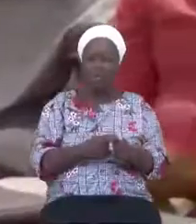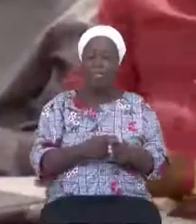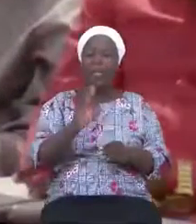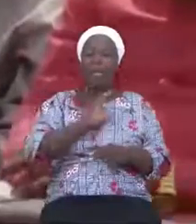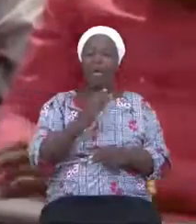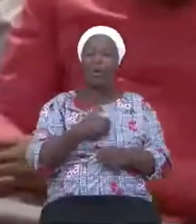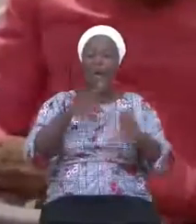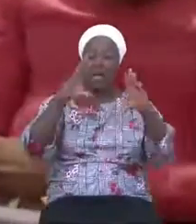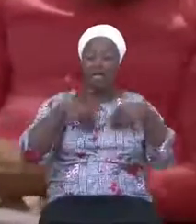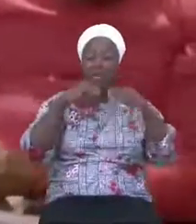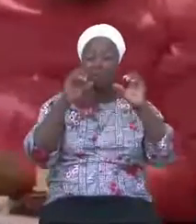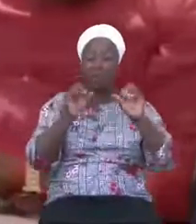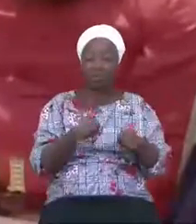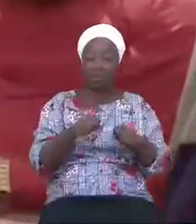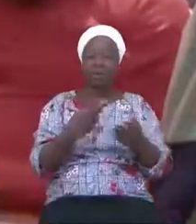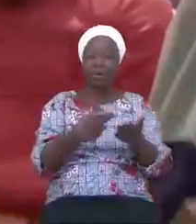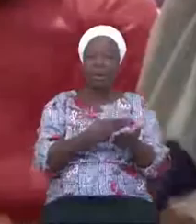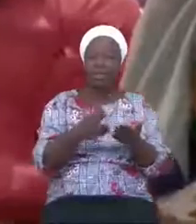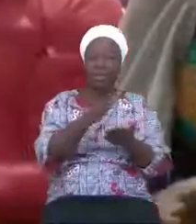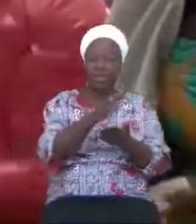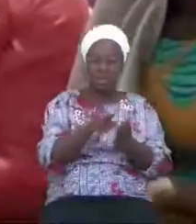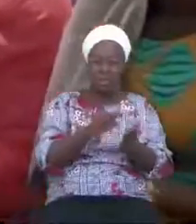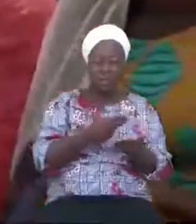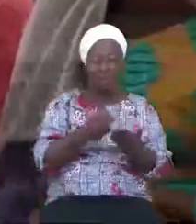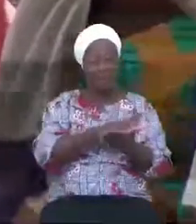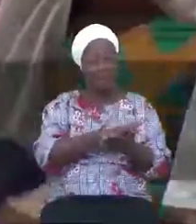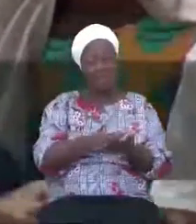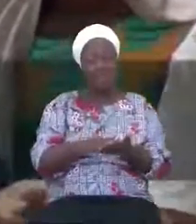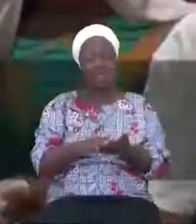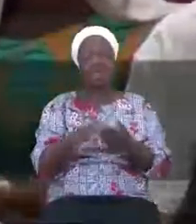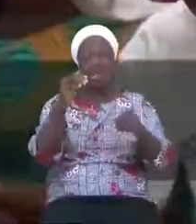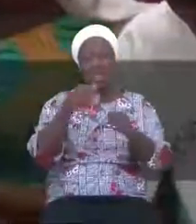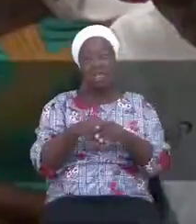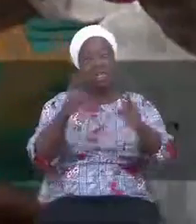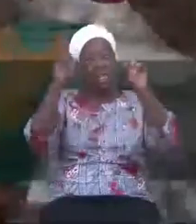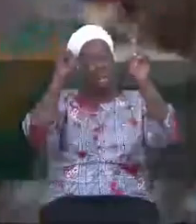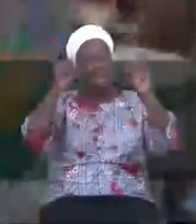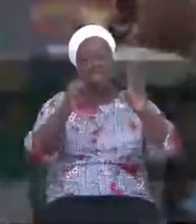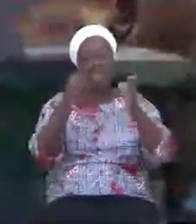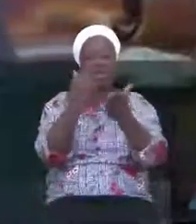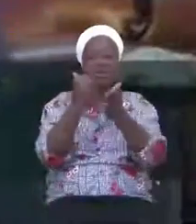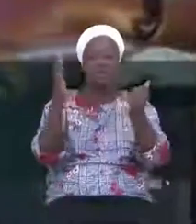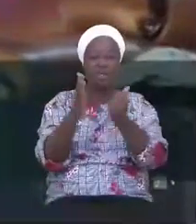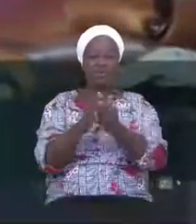Notre justice acceptable dans la crucifixion.